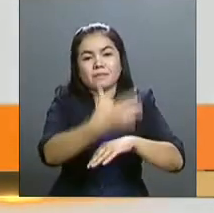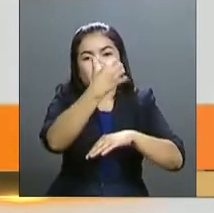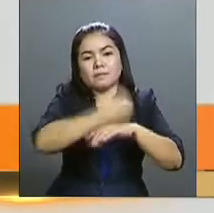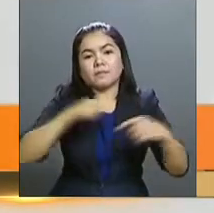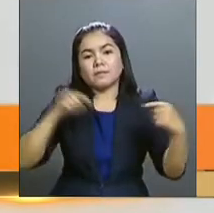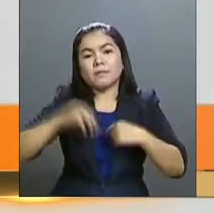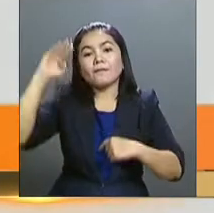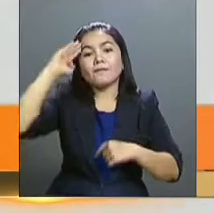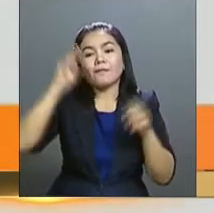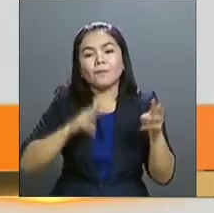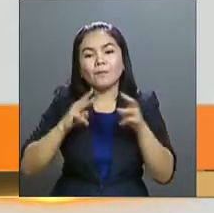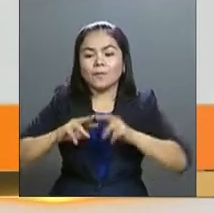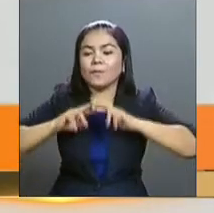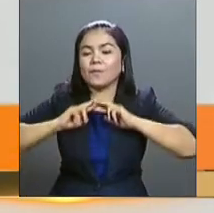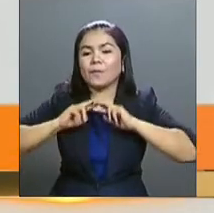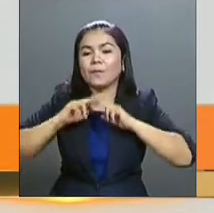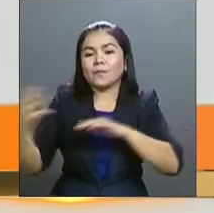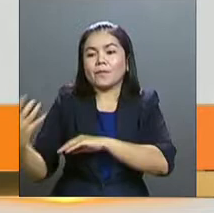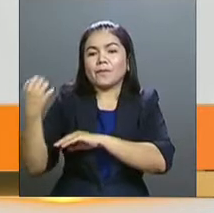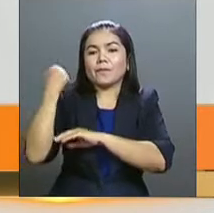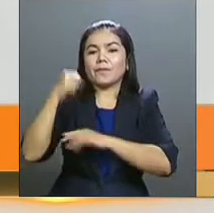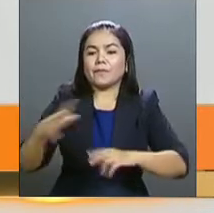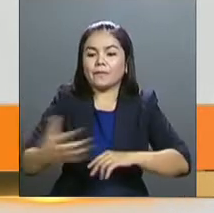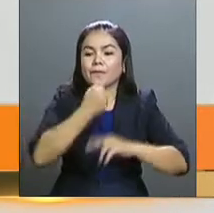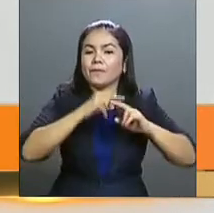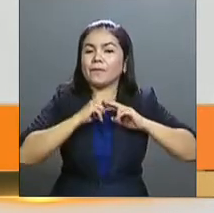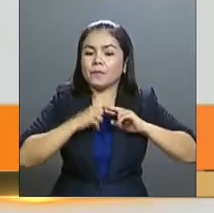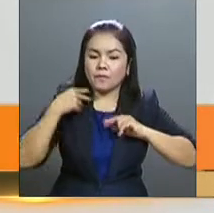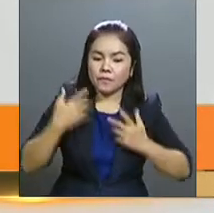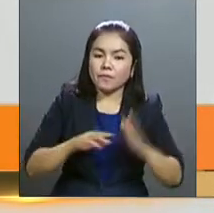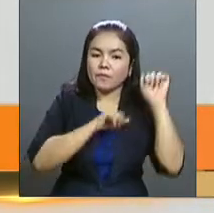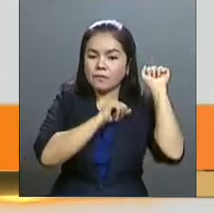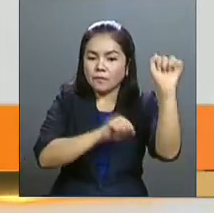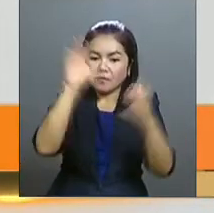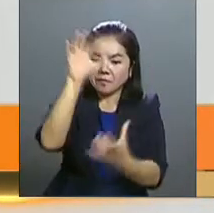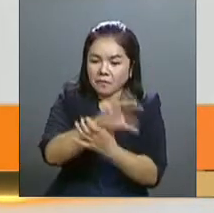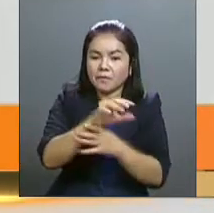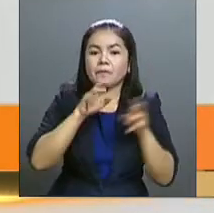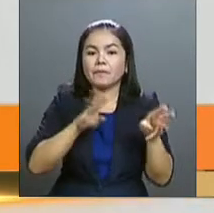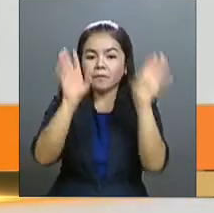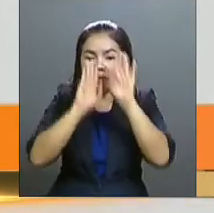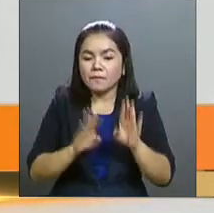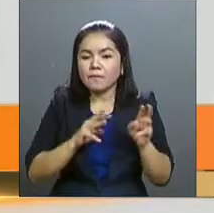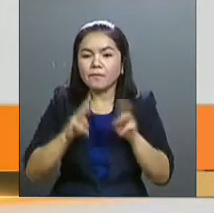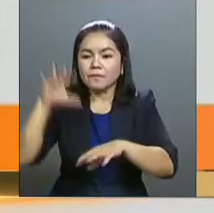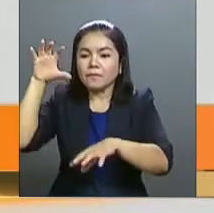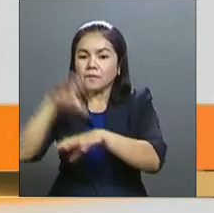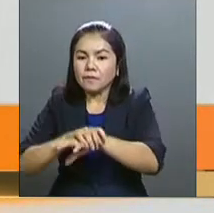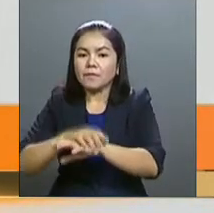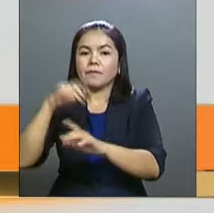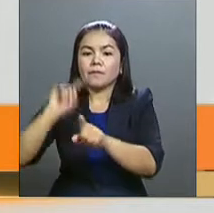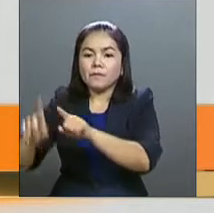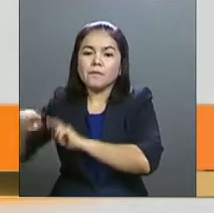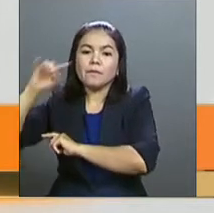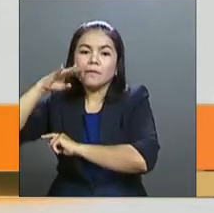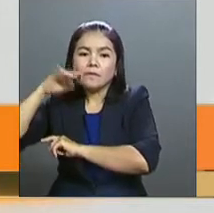นั้นใช้เป็เครื่องมือในการรกษะอำนจทางการเมืองค่ะทั้งการออกกฎหมายเพอให้ข.ช.ช.ใช้เป็เคื่องมอปรับรางประชาชนที่ต่อต้าน